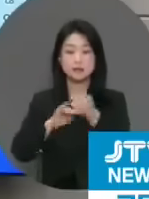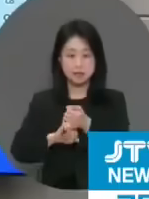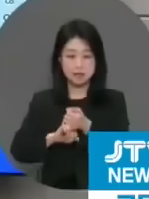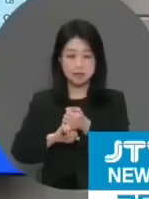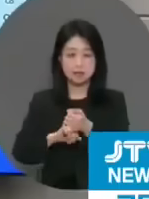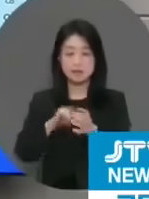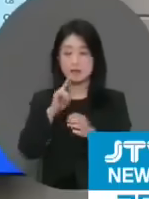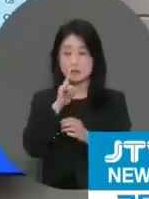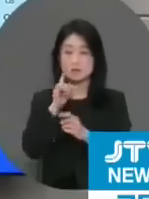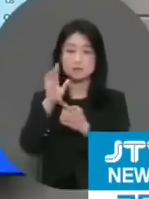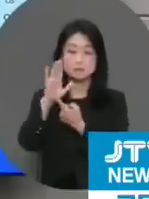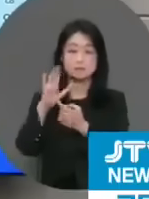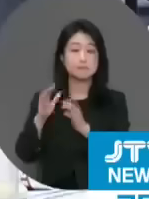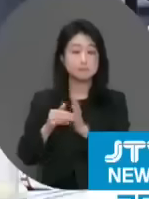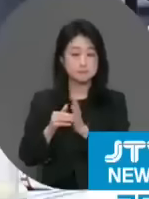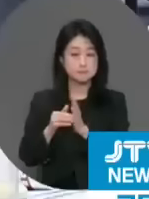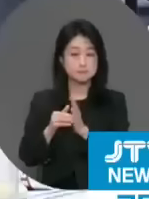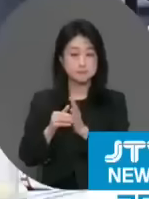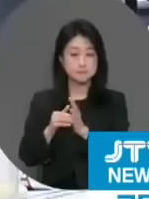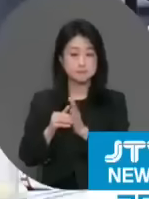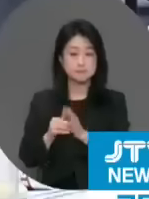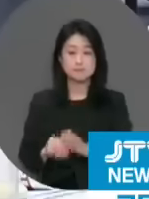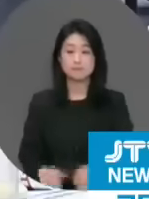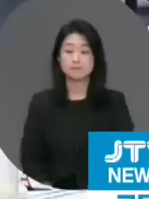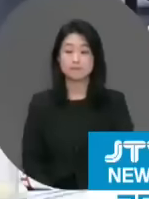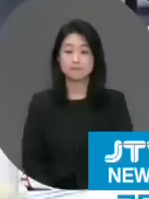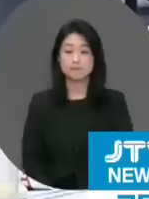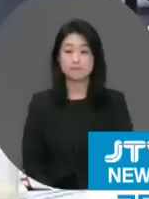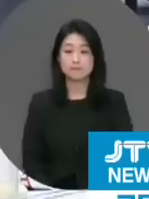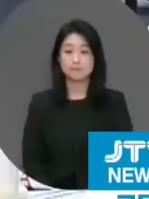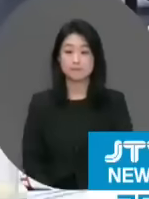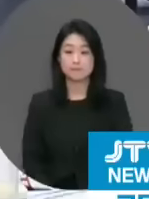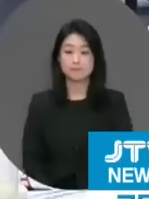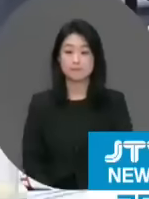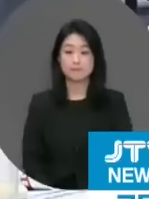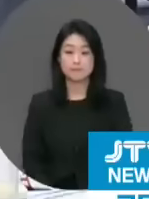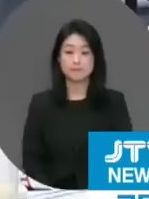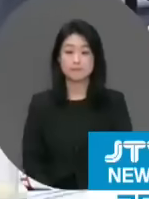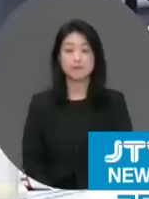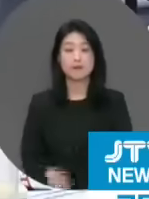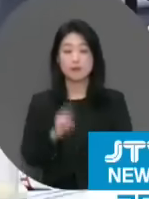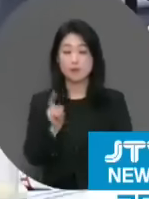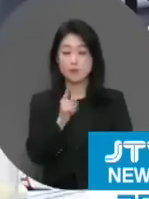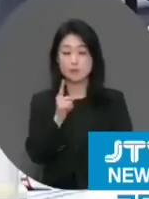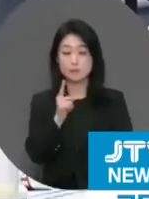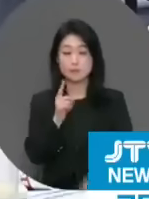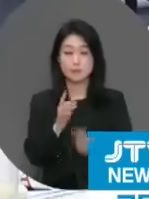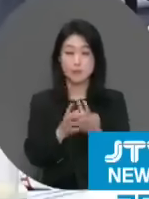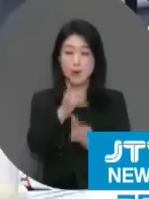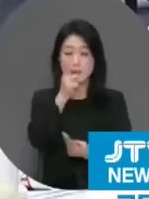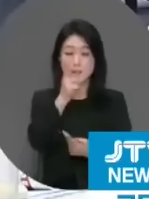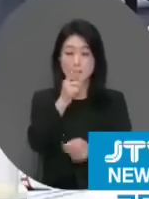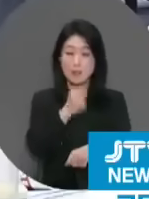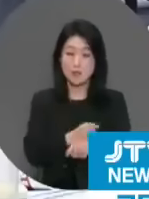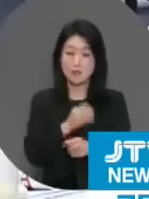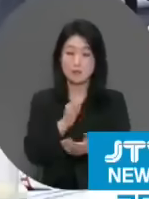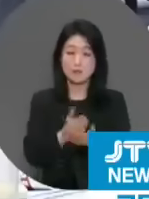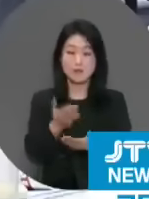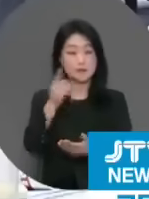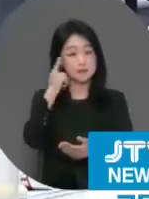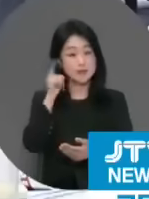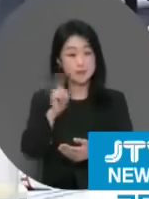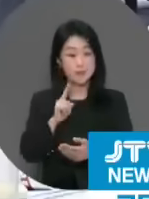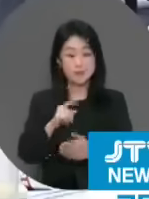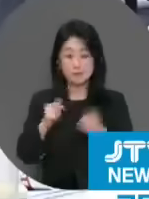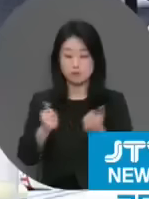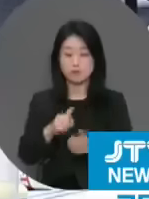얘기했어요. 협조. 그죠? 통합징수에 대한 입장이 뭡니까? 네, 저희는